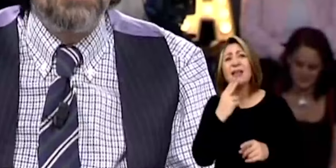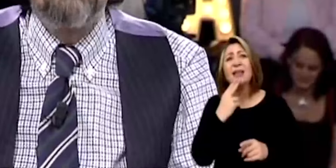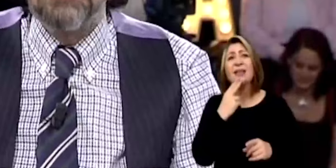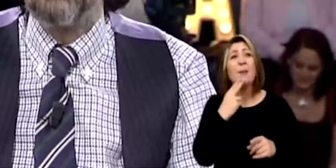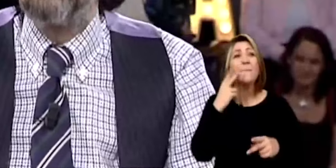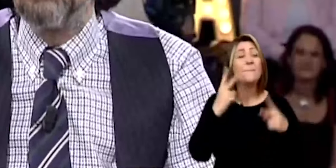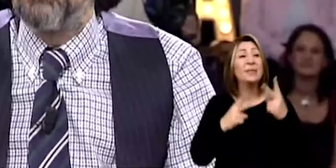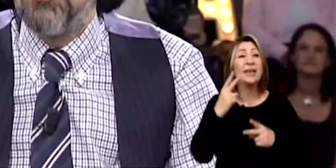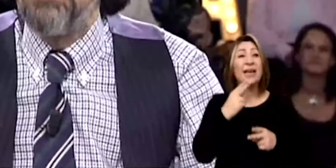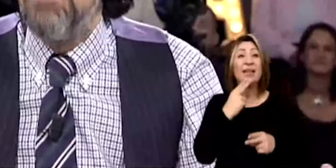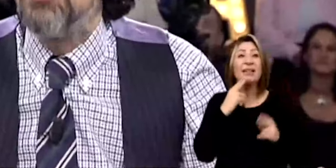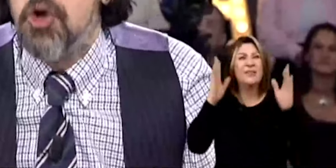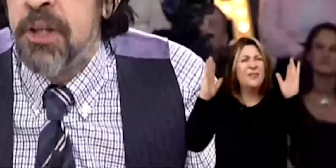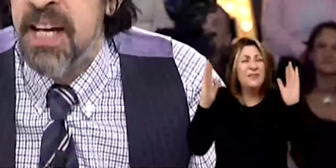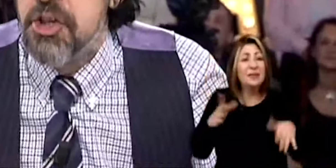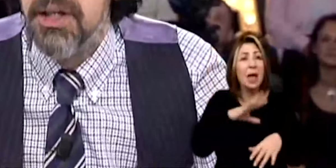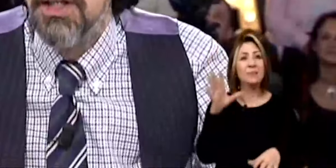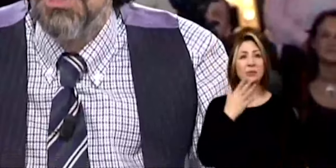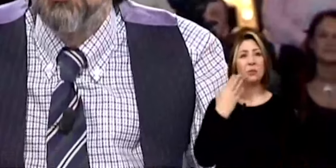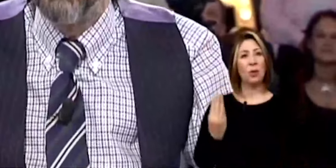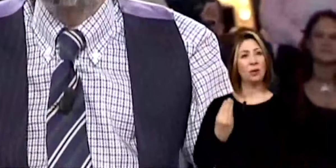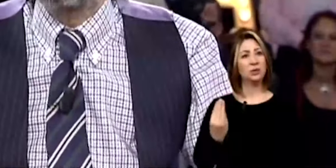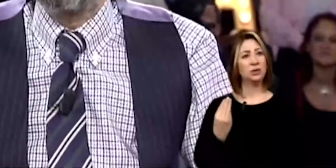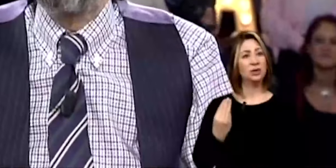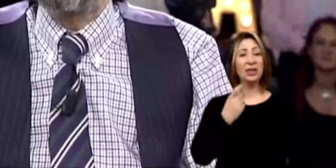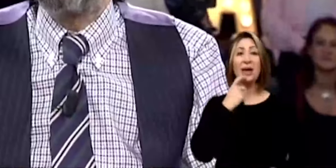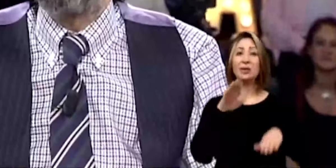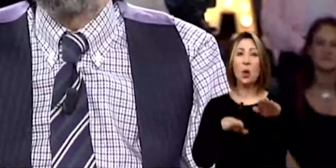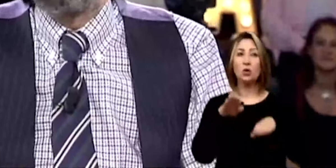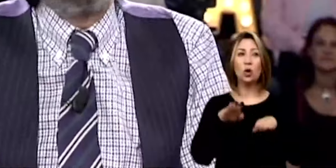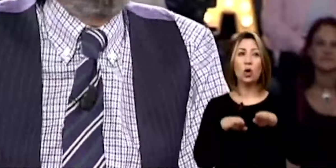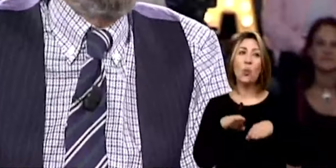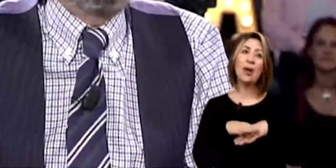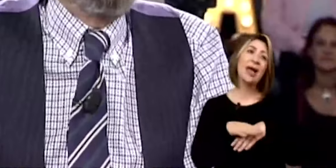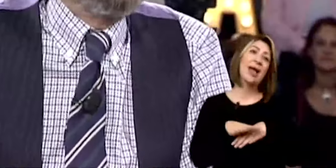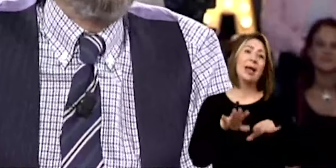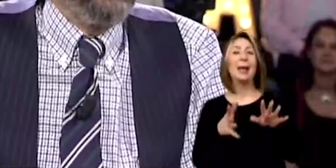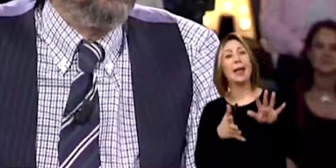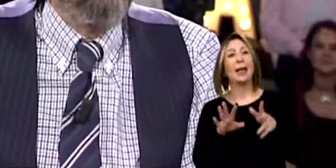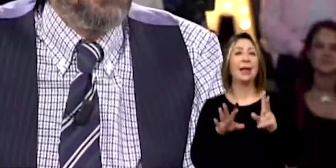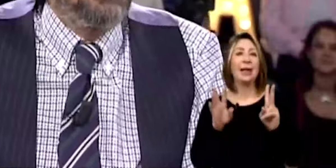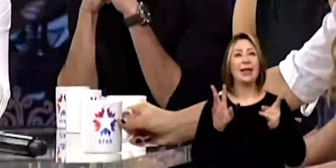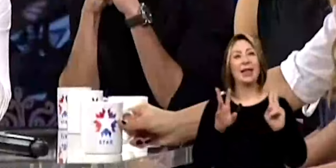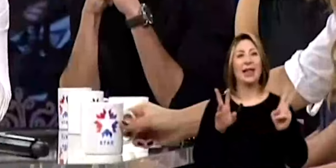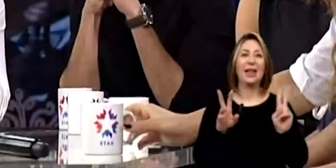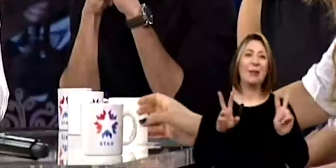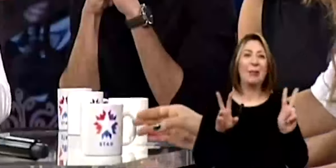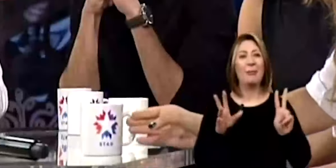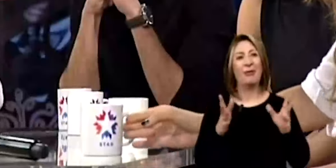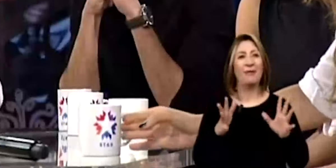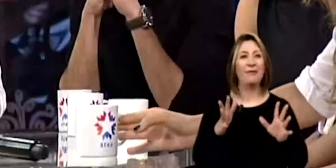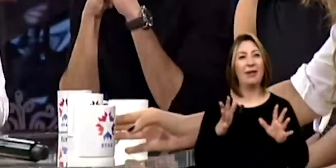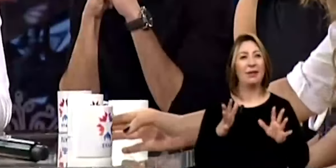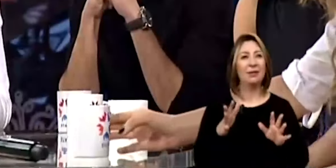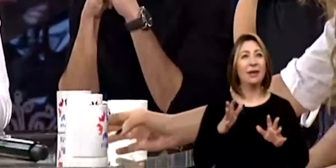kadın. Bazen ben evde kadından geçirmiyor ama hepsi çok genç. Çünkü yaş ortalaması herhalde 20 filan evimizde. Ne